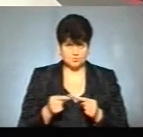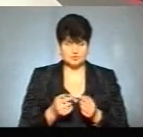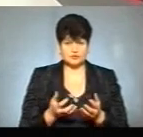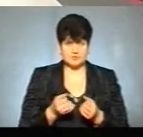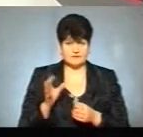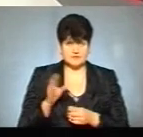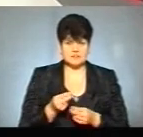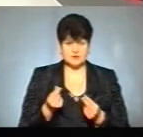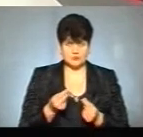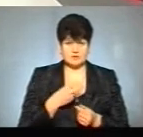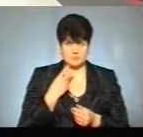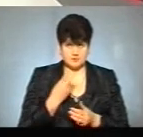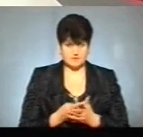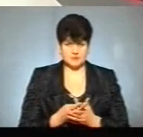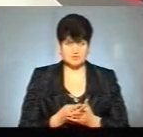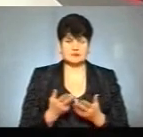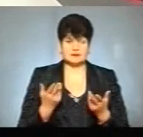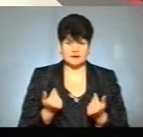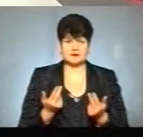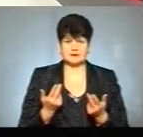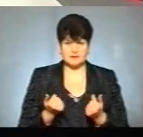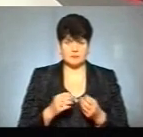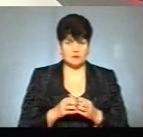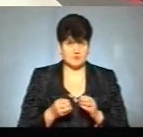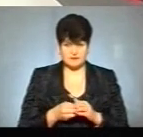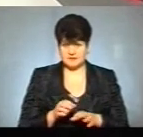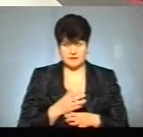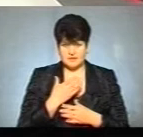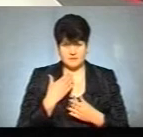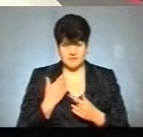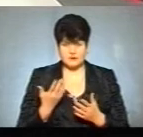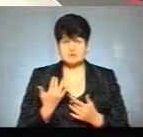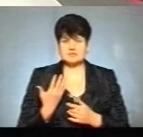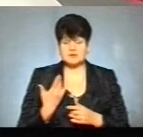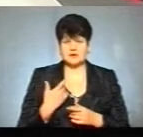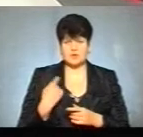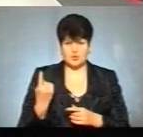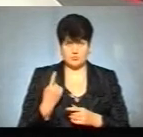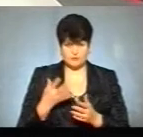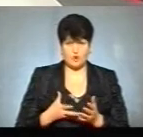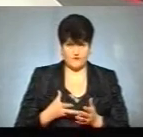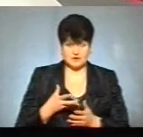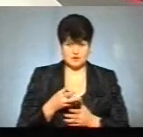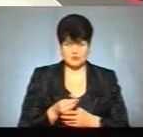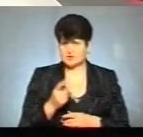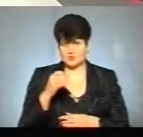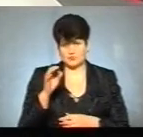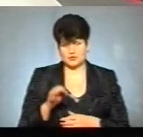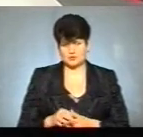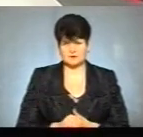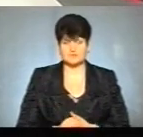всі кошти, які передбачені? Так. Так. Їм проблем, в принципі, немає, оскільки область профінансована на 100%,